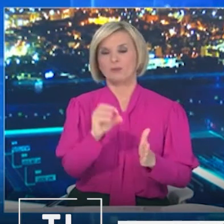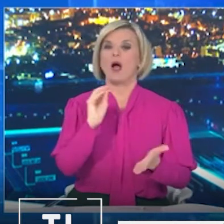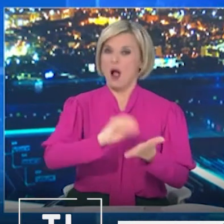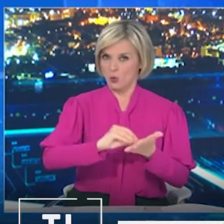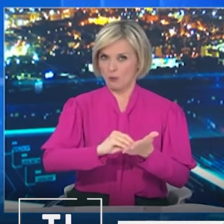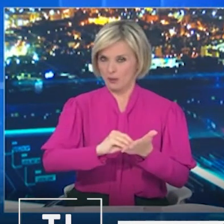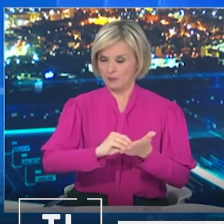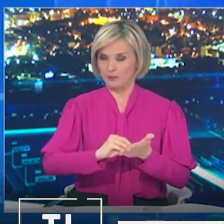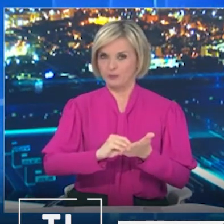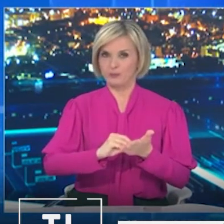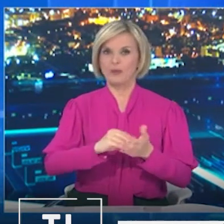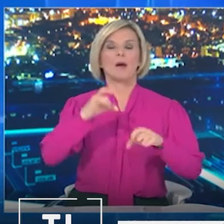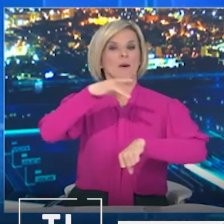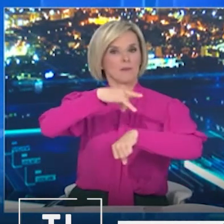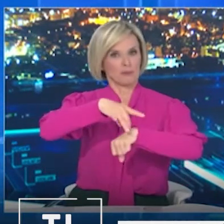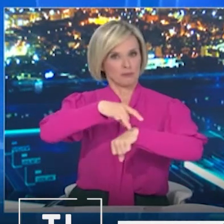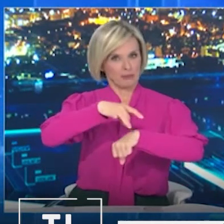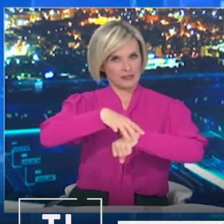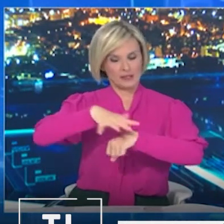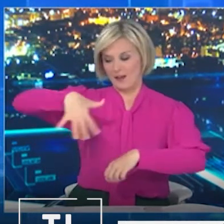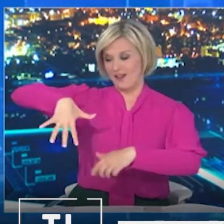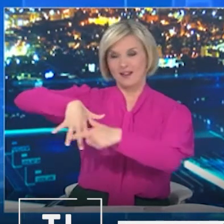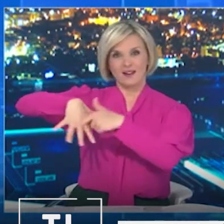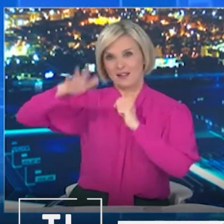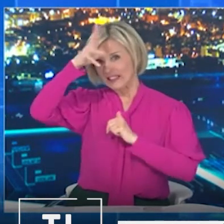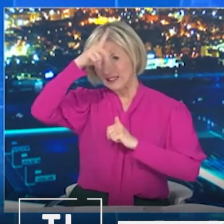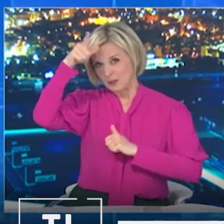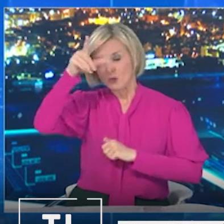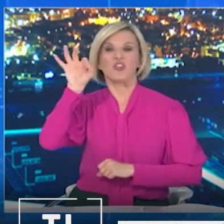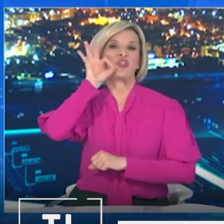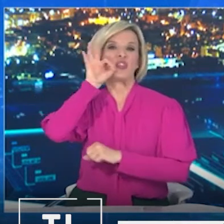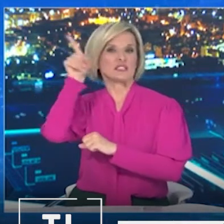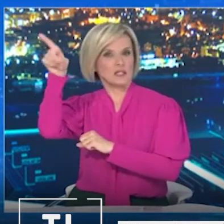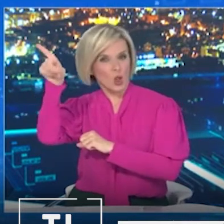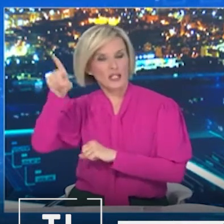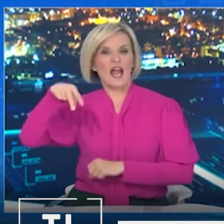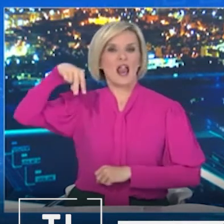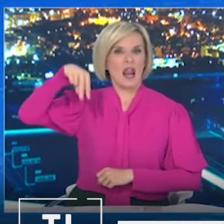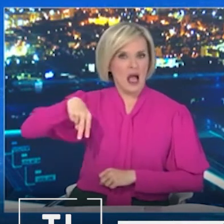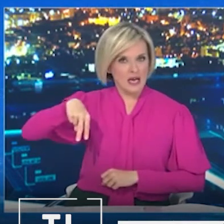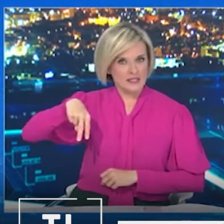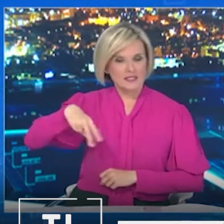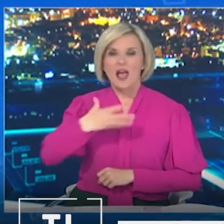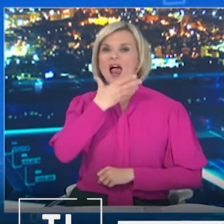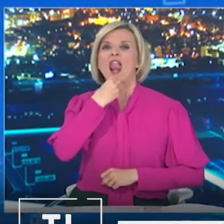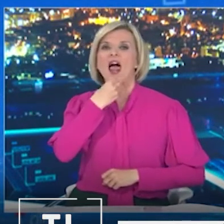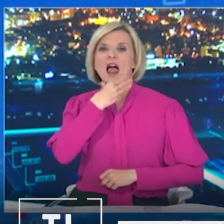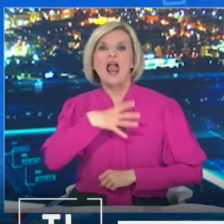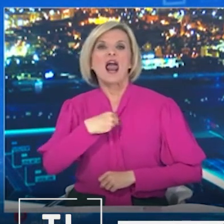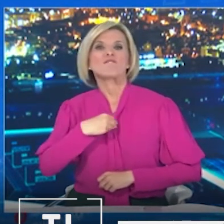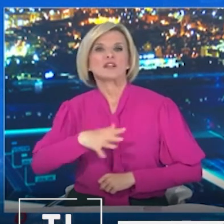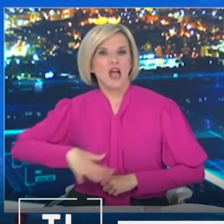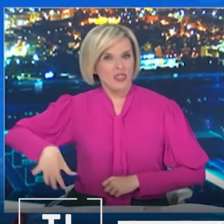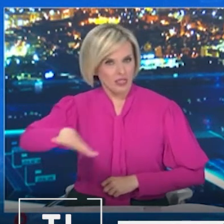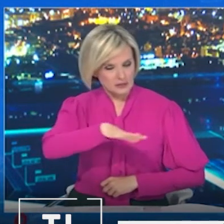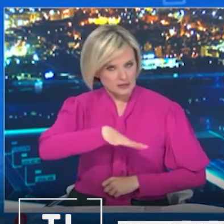ενότητες. Αχαΐας, Αρκαδίας, Θεσσαλονίκης, Λάρισας, Λευκάδας εκτός από το